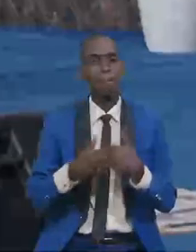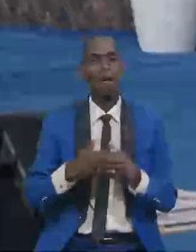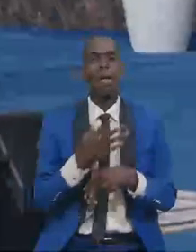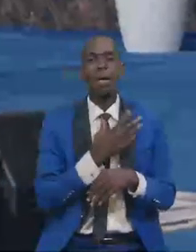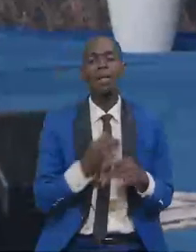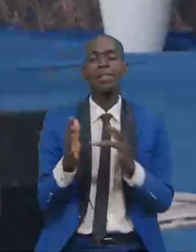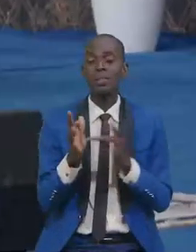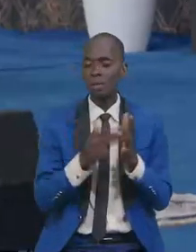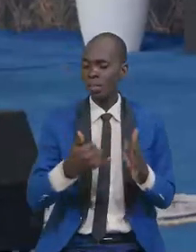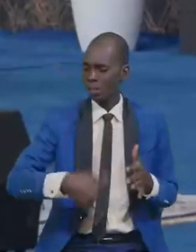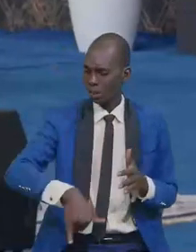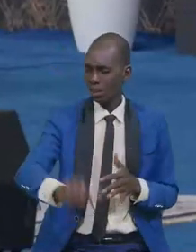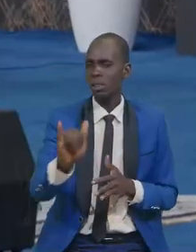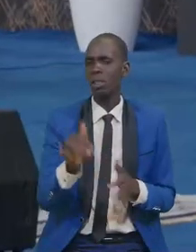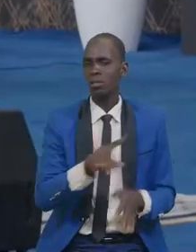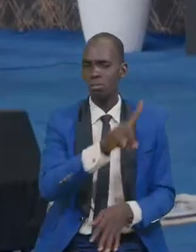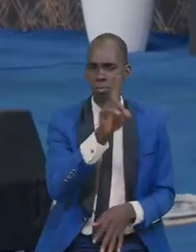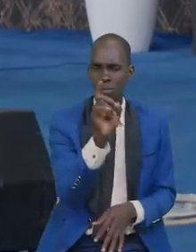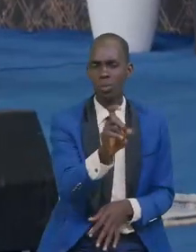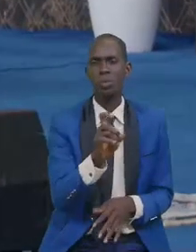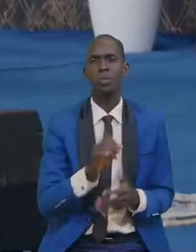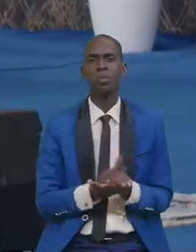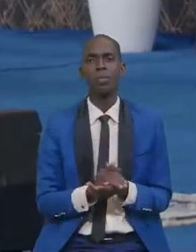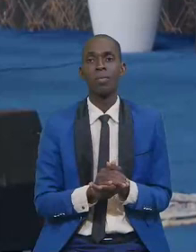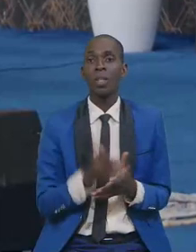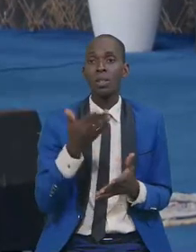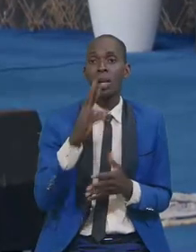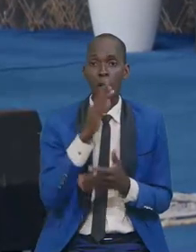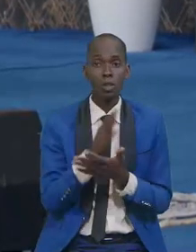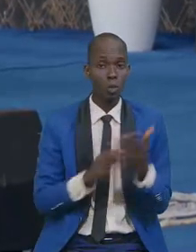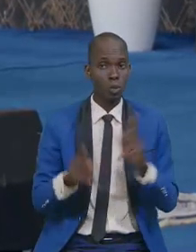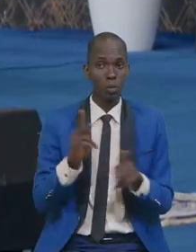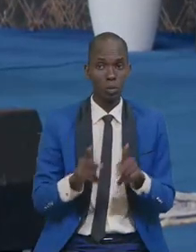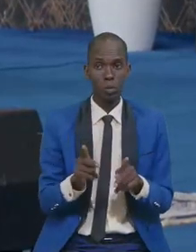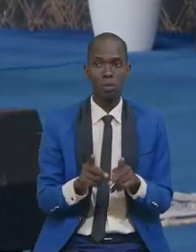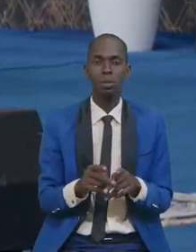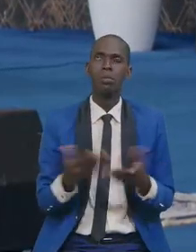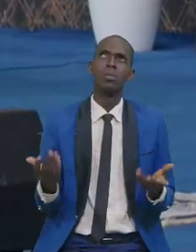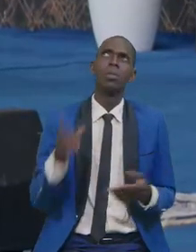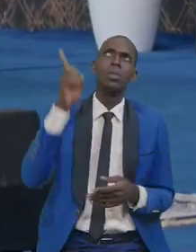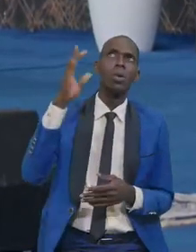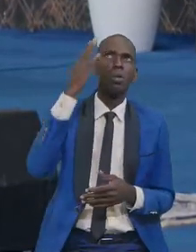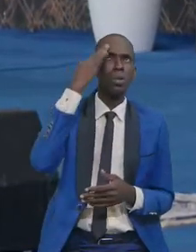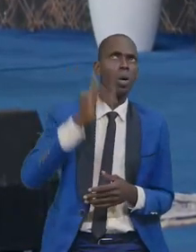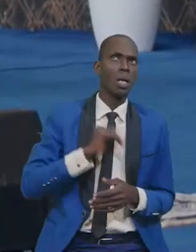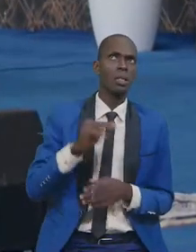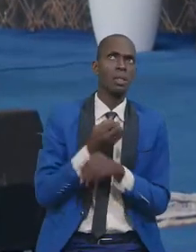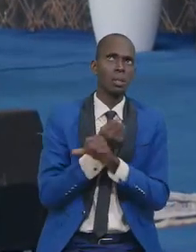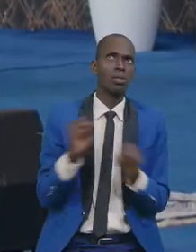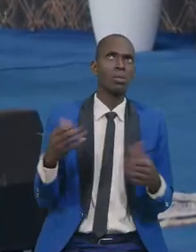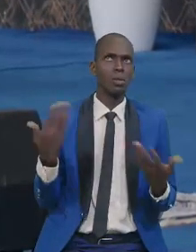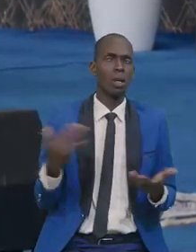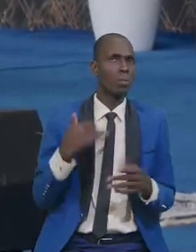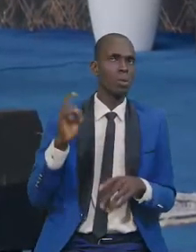Et Jésus demanda encore. Il y a des gens. Dieu sait que j'ai besoin du salut. Bien sûr, il le